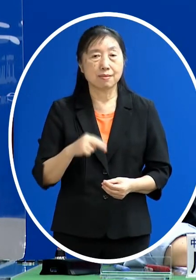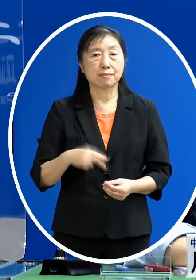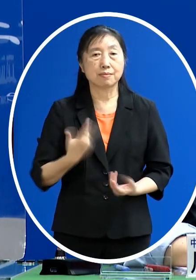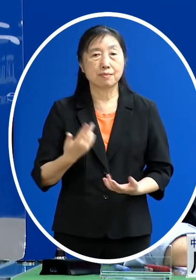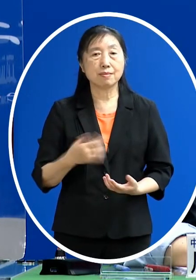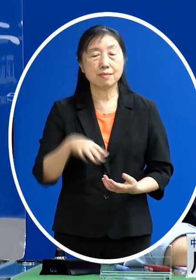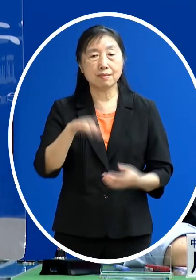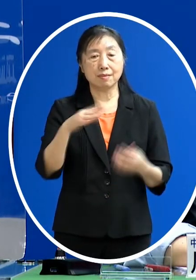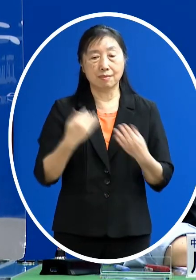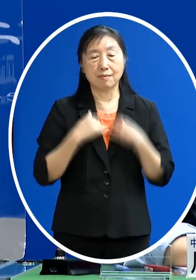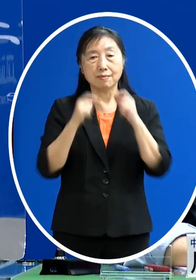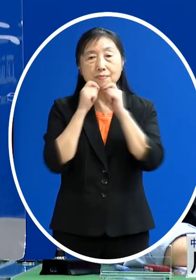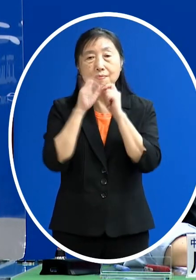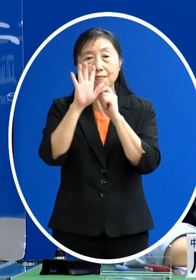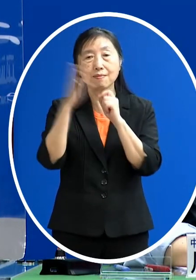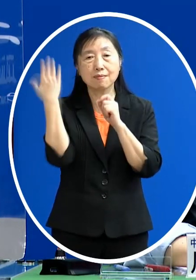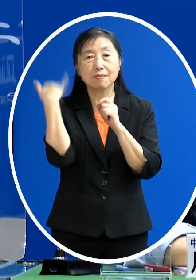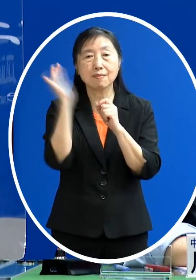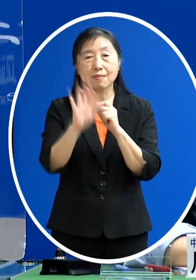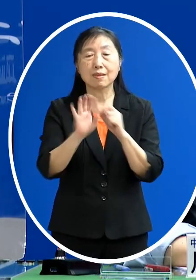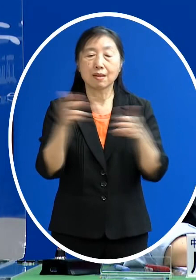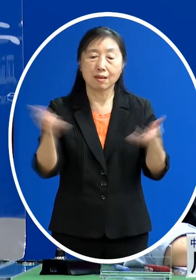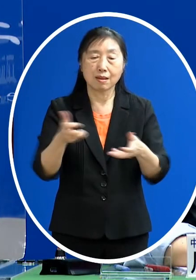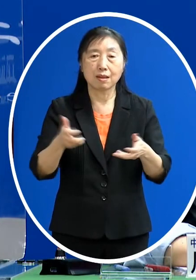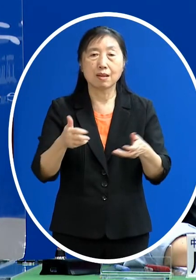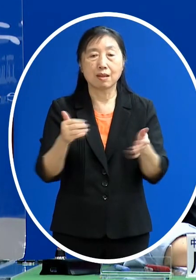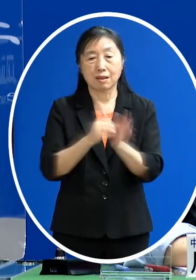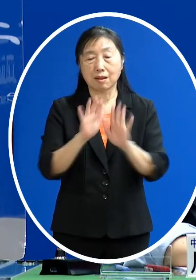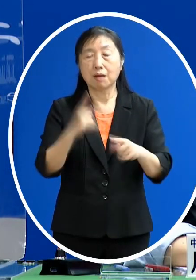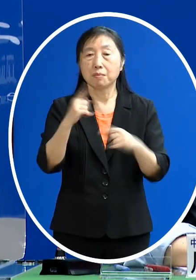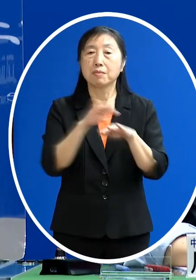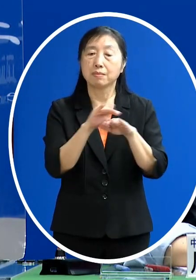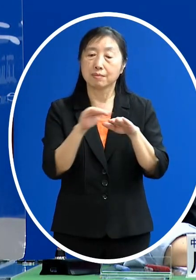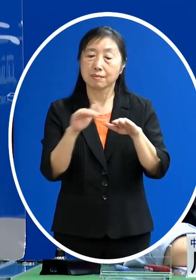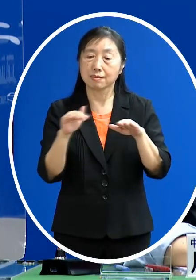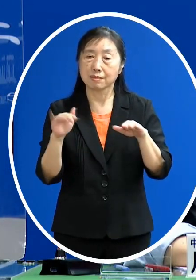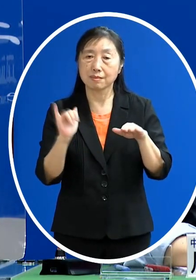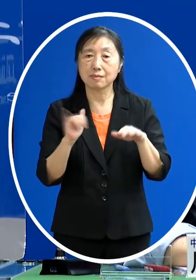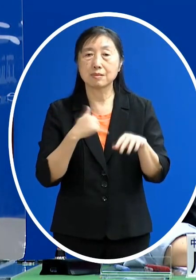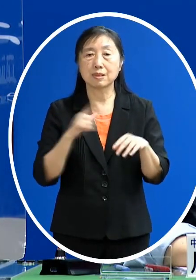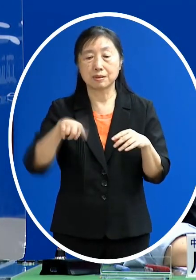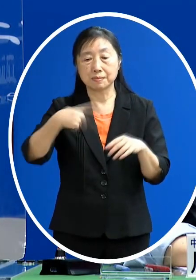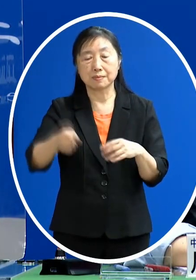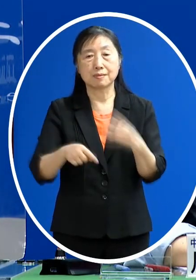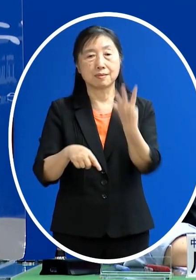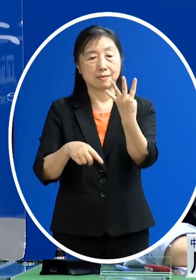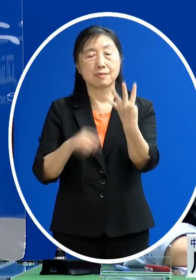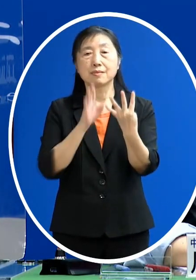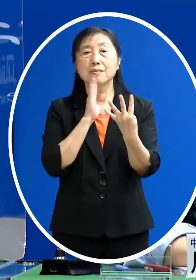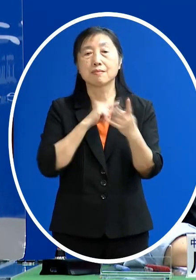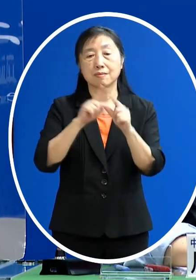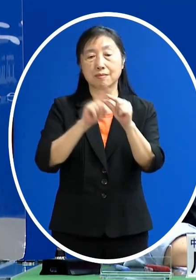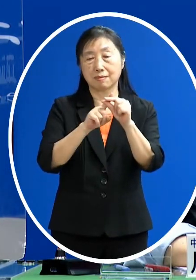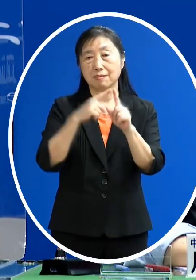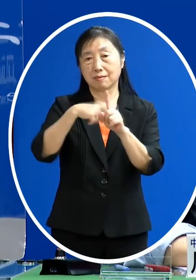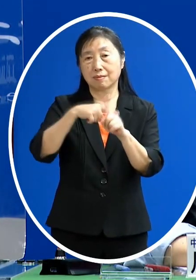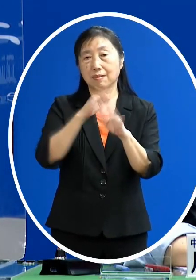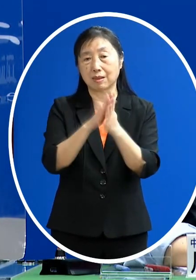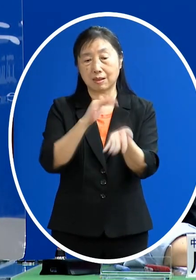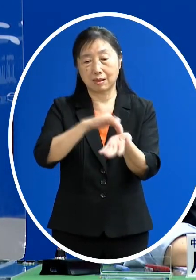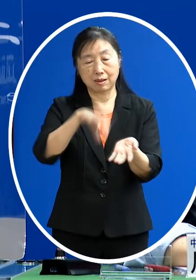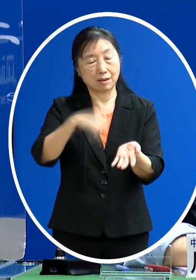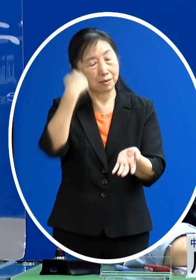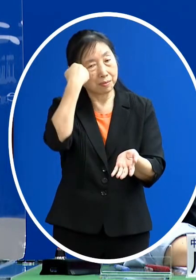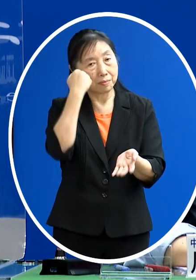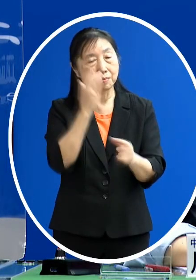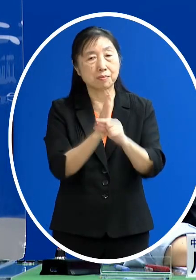肺癌的病史哈，那经过治疗之后，事实上都稳定。这后面的这4位中度的个案哈，是都住院当